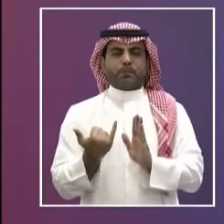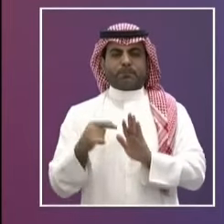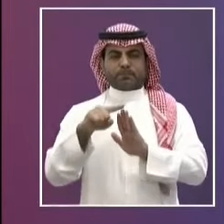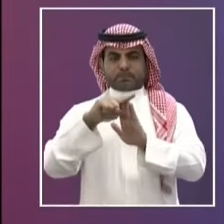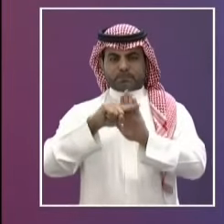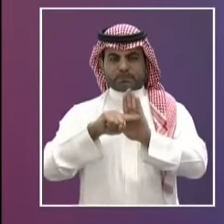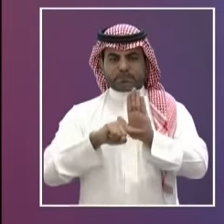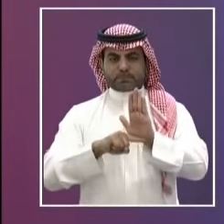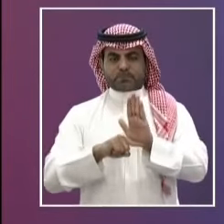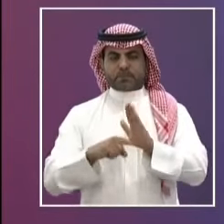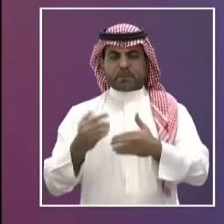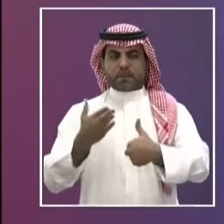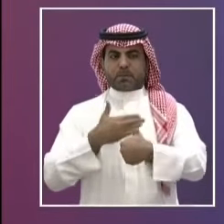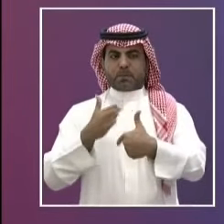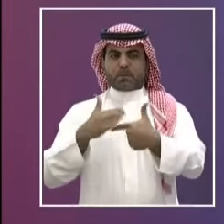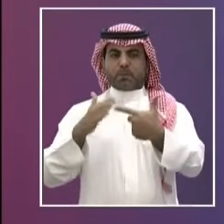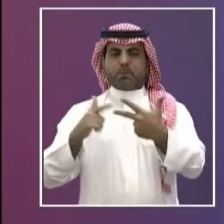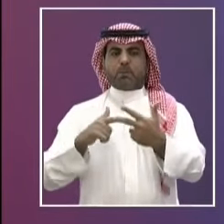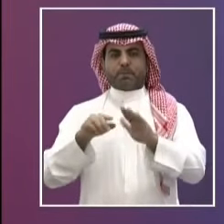والممكنات الرئيسية،